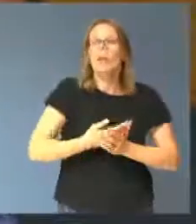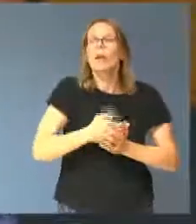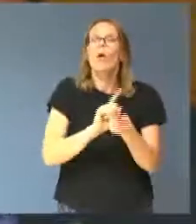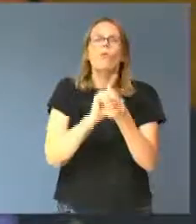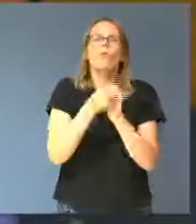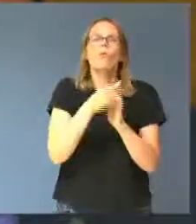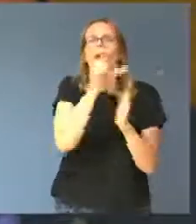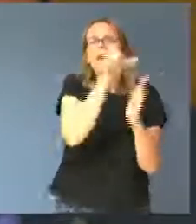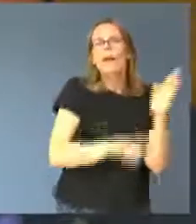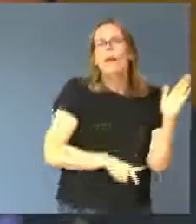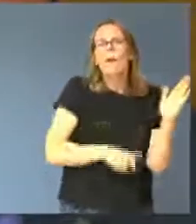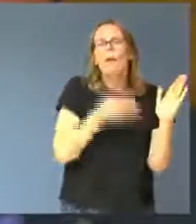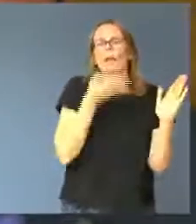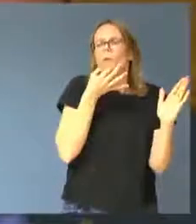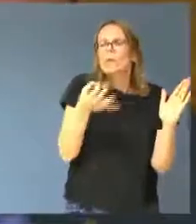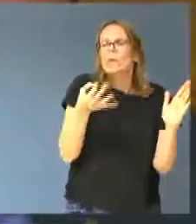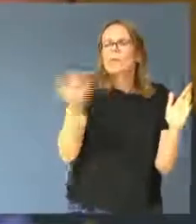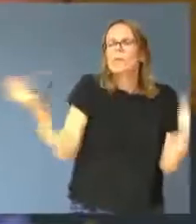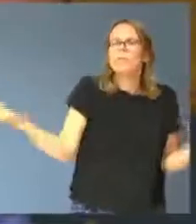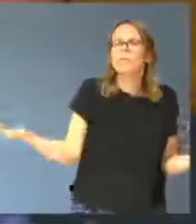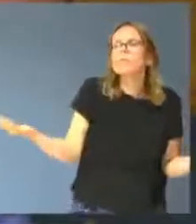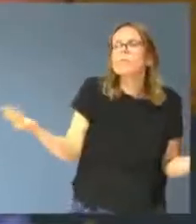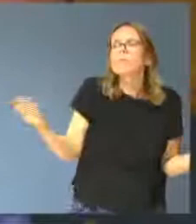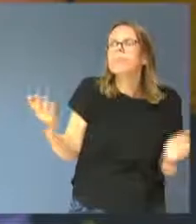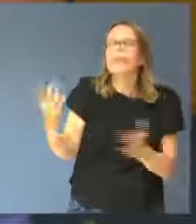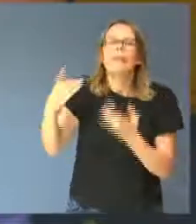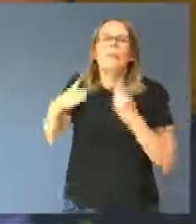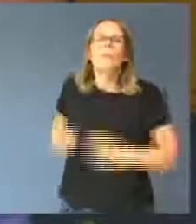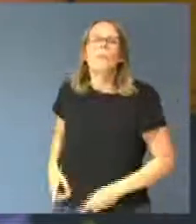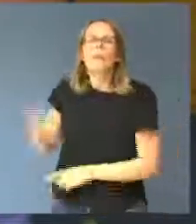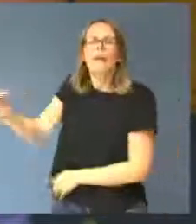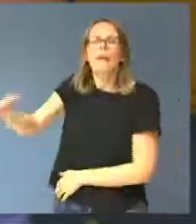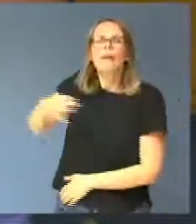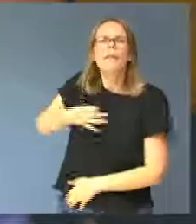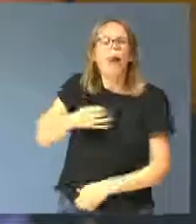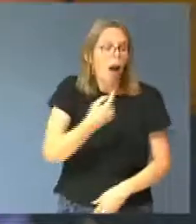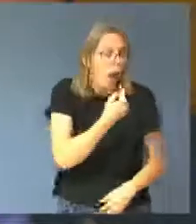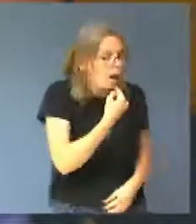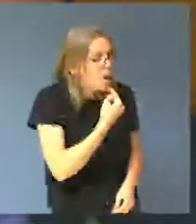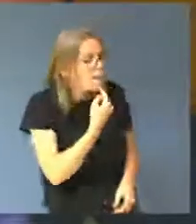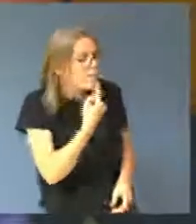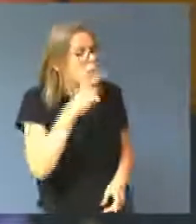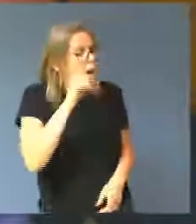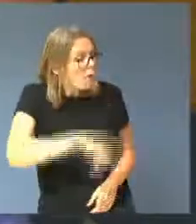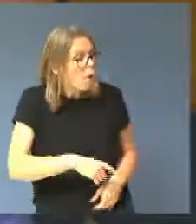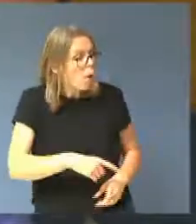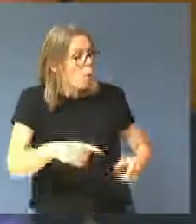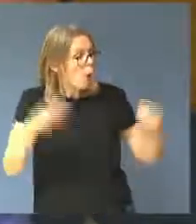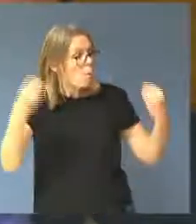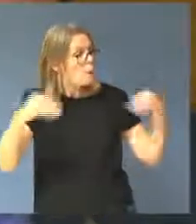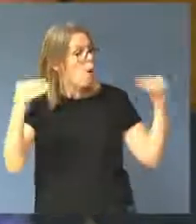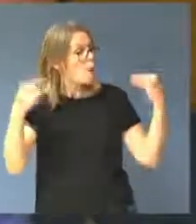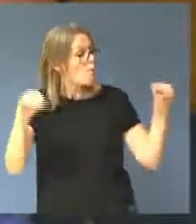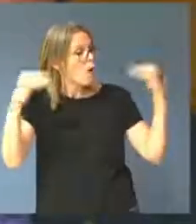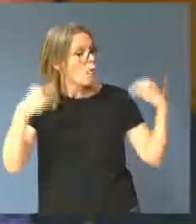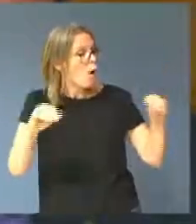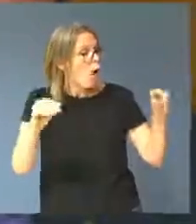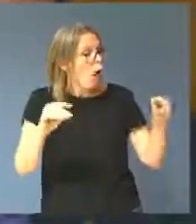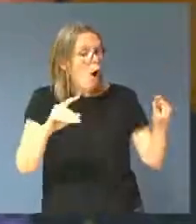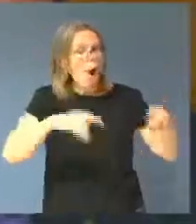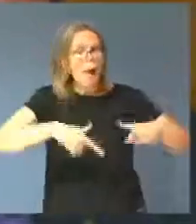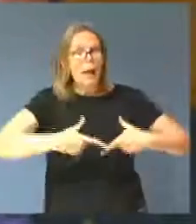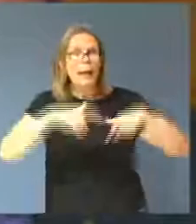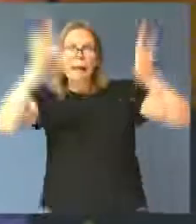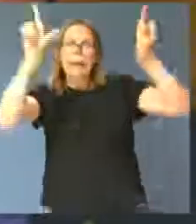lu dans la presse par une députée qui pense que la légalisation, c'est permettre justement à les trafiquants de vendre librement lors de brocantes ou de